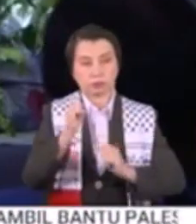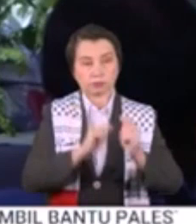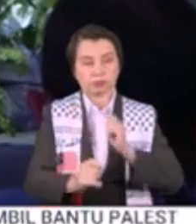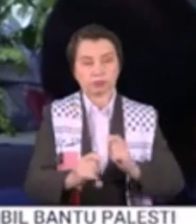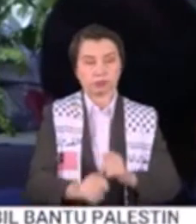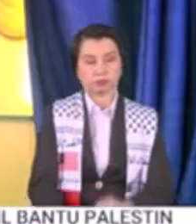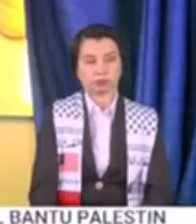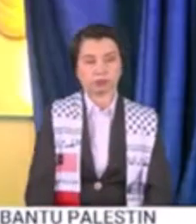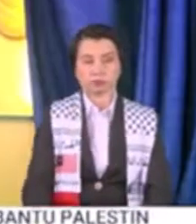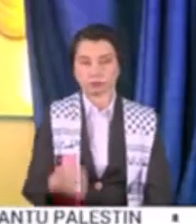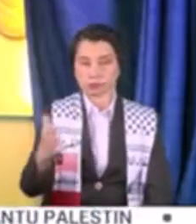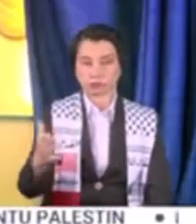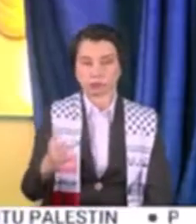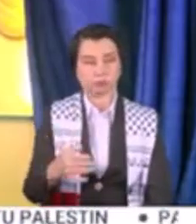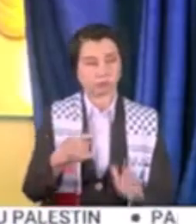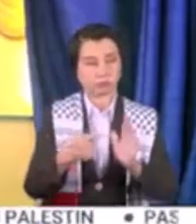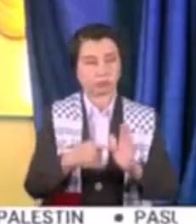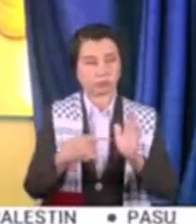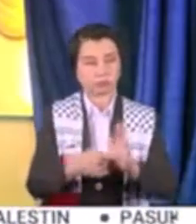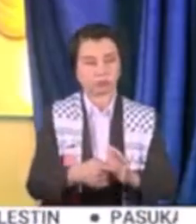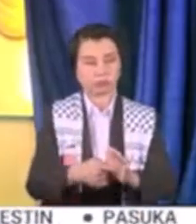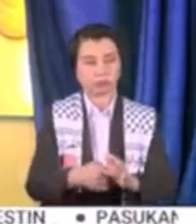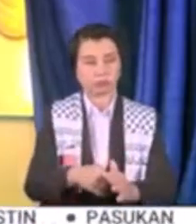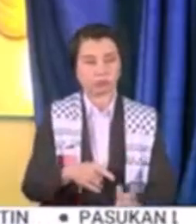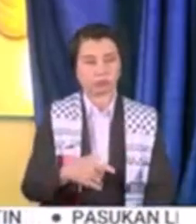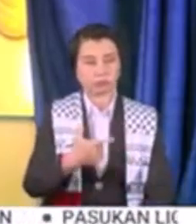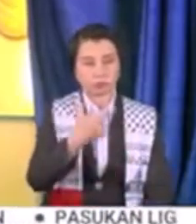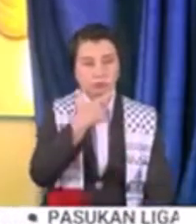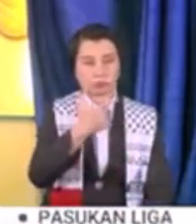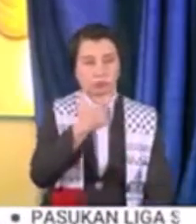Komputer sebelum ini aktif mementaskan naskah-naskah